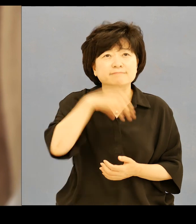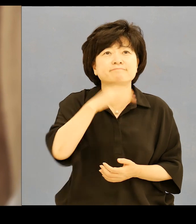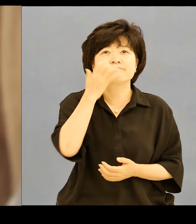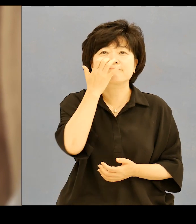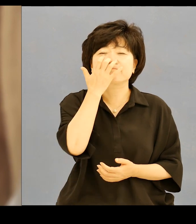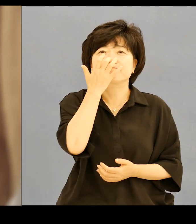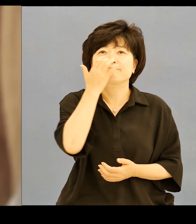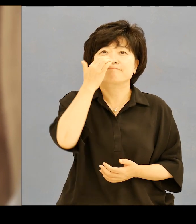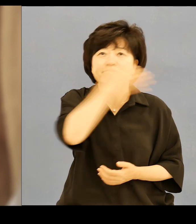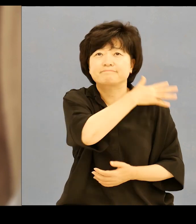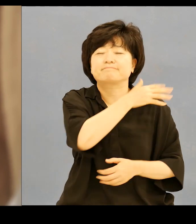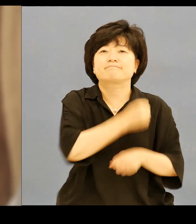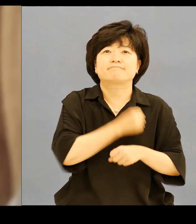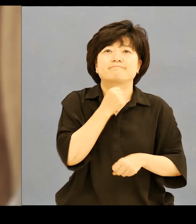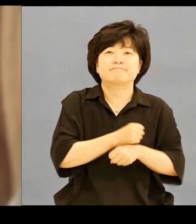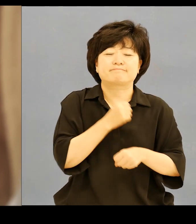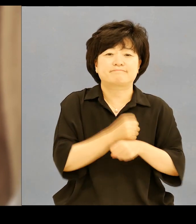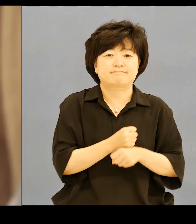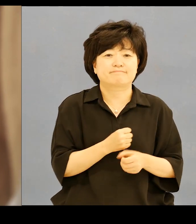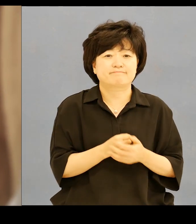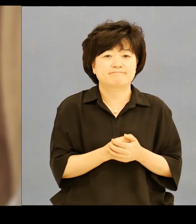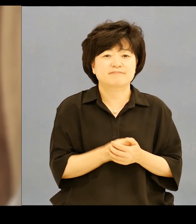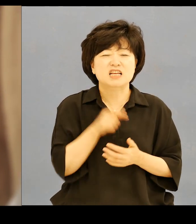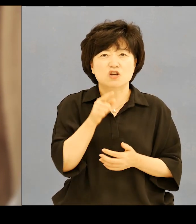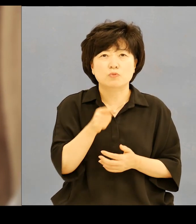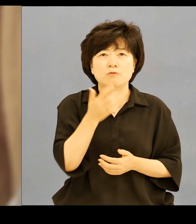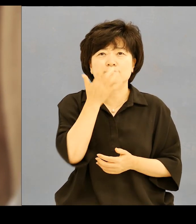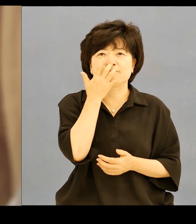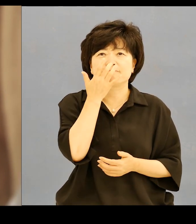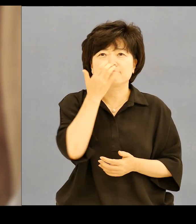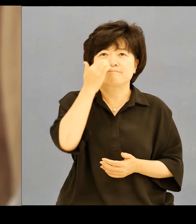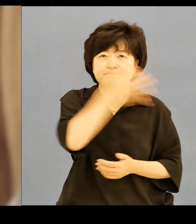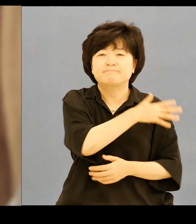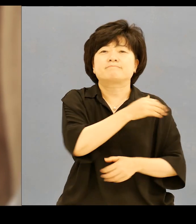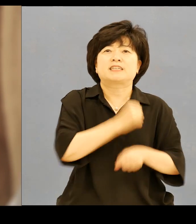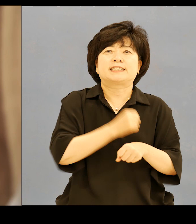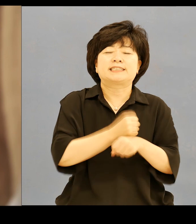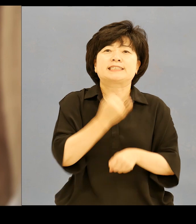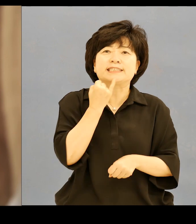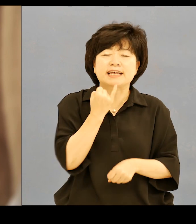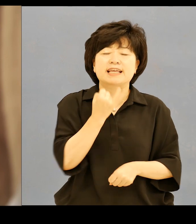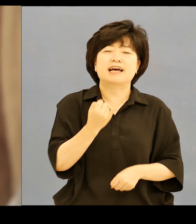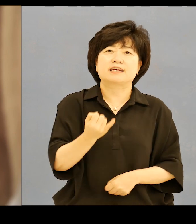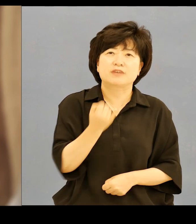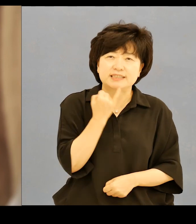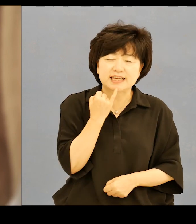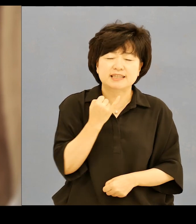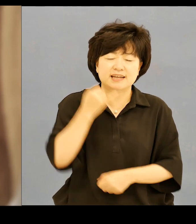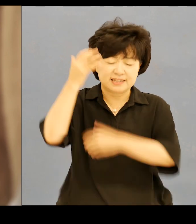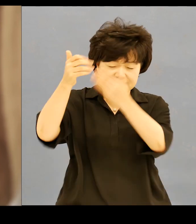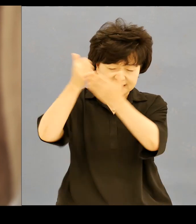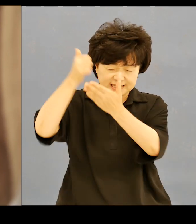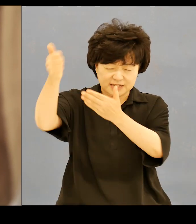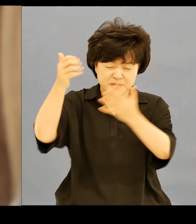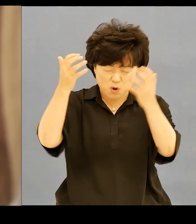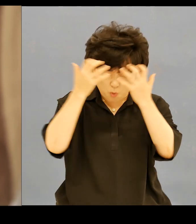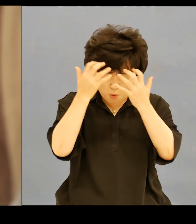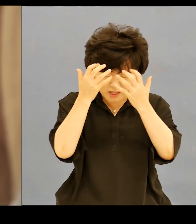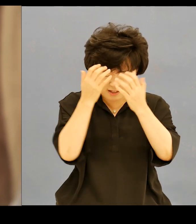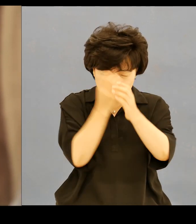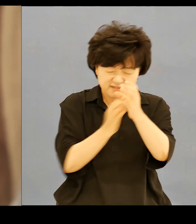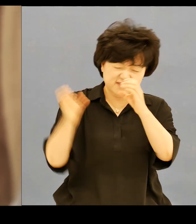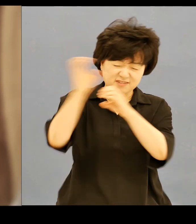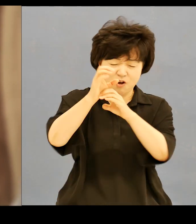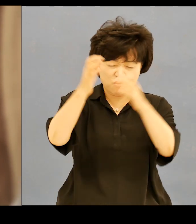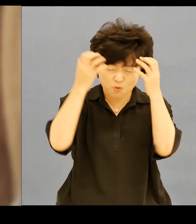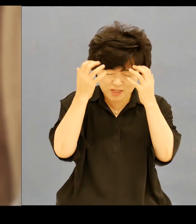익숙해지는 법을 저는 어렸을 때부터 배웠고 그래서 이것도 익숙해지면 된다. 나라야 괜찮아. 하나님이 뭐 고난 속에 고난을